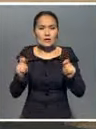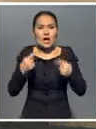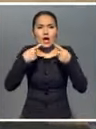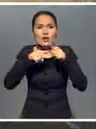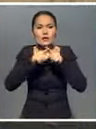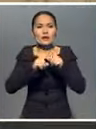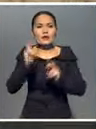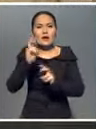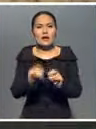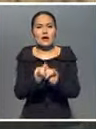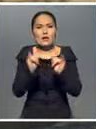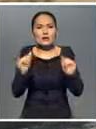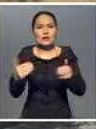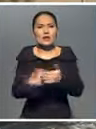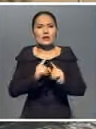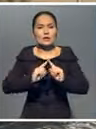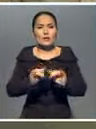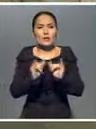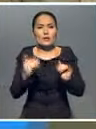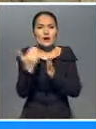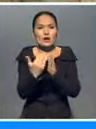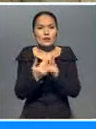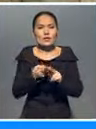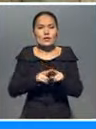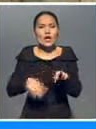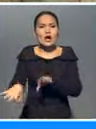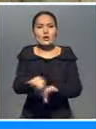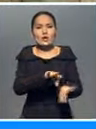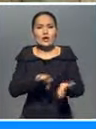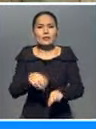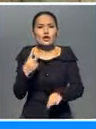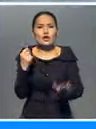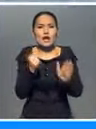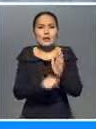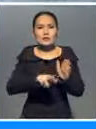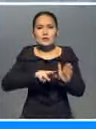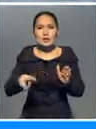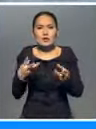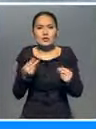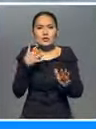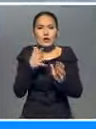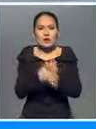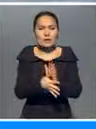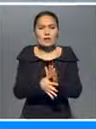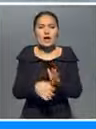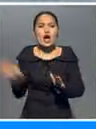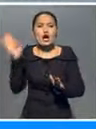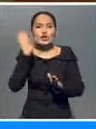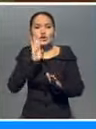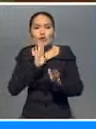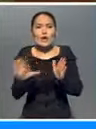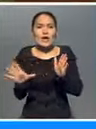Үдемелі индустриалды-инновациялық даму бағдарламасы аясында жүзеге асырылған бұл жобаға 260 миллион теңге жұмсалды. Баламалы қуат көзін өндіретін